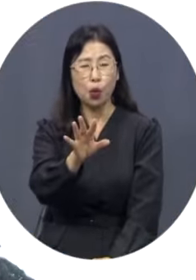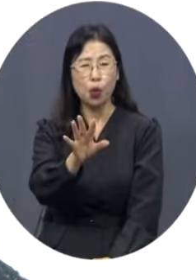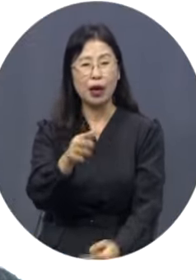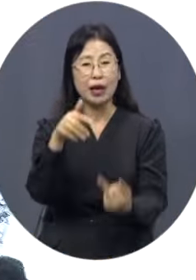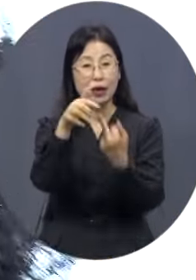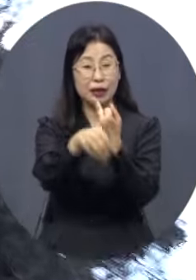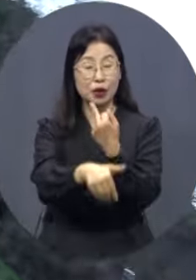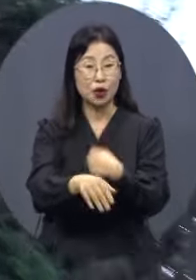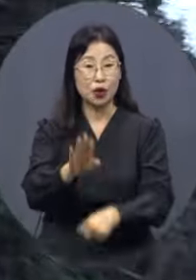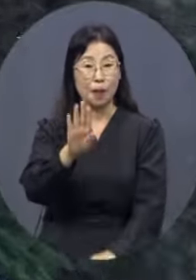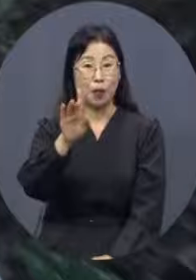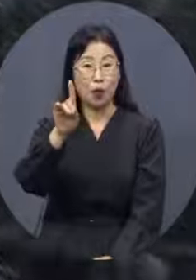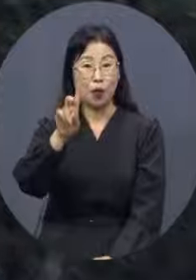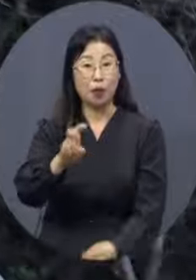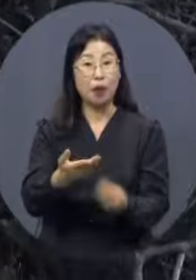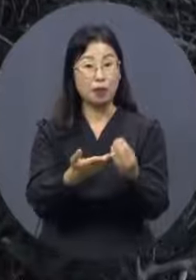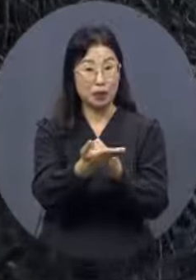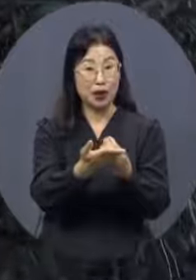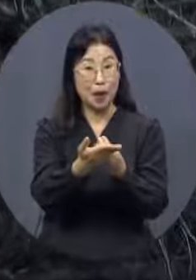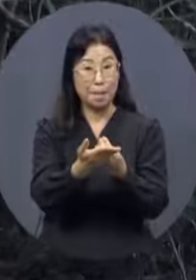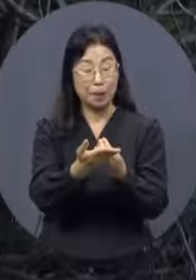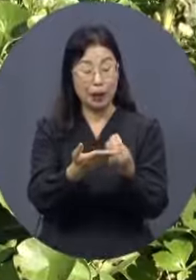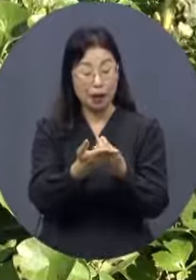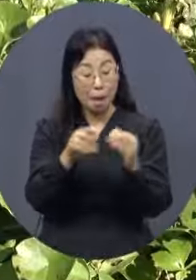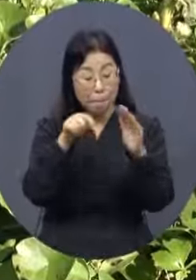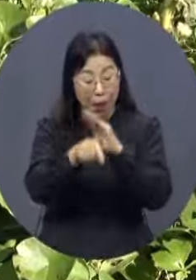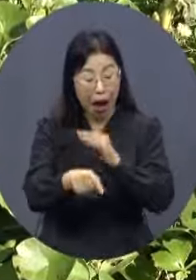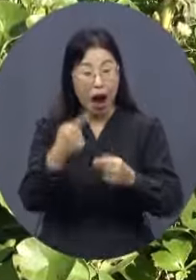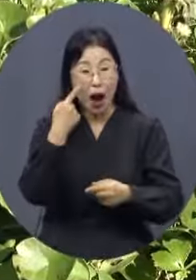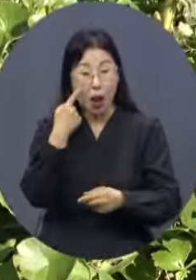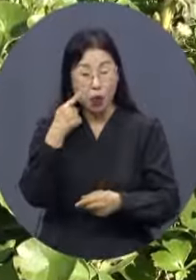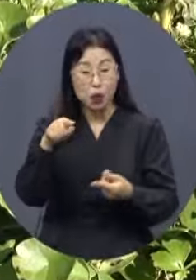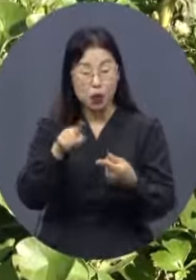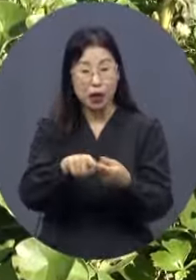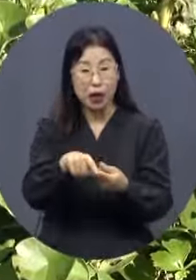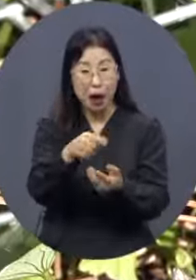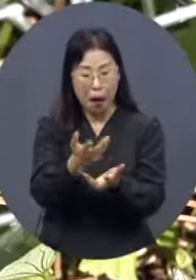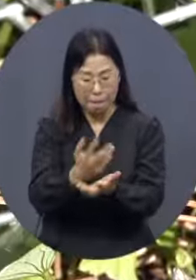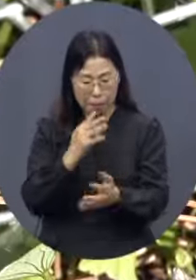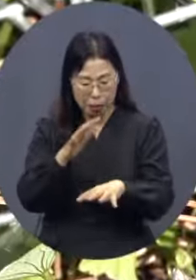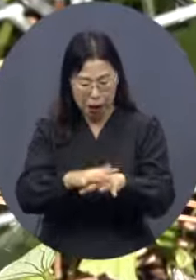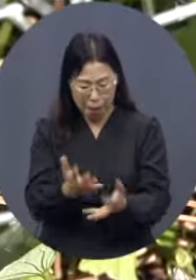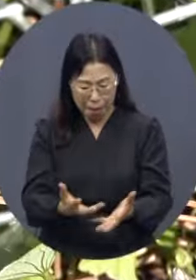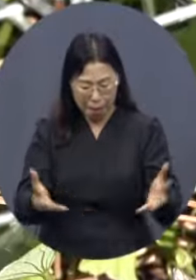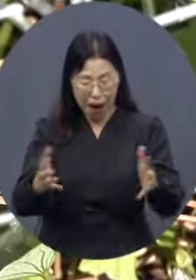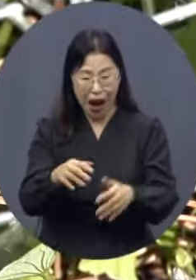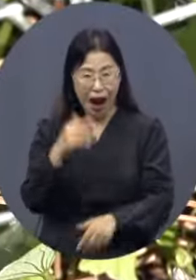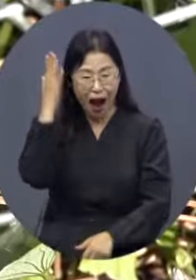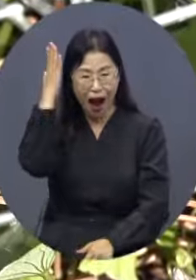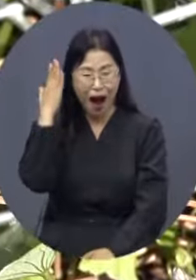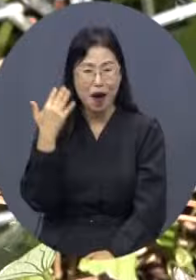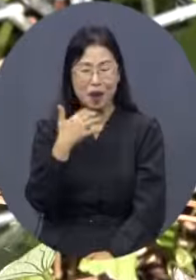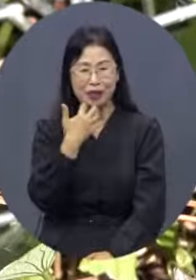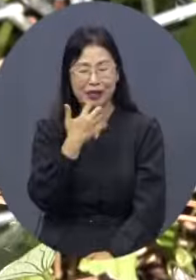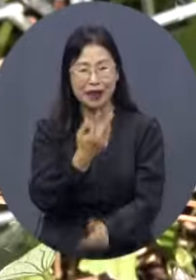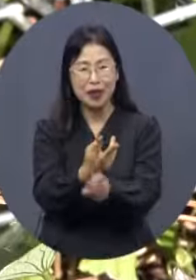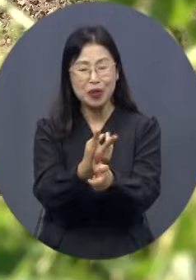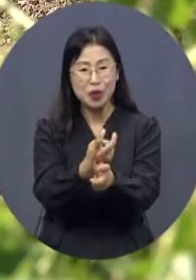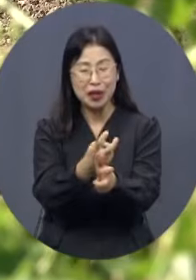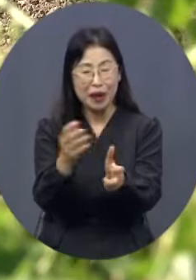섬 섬 깊숙한 곳으로 들어가자 바닥에 놓인 포획틀에 검은색 토끼 한 마리가 들어